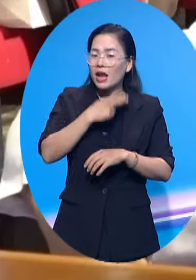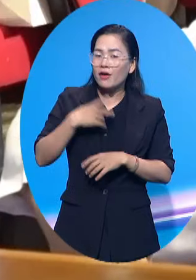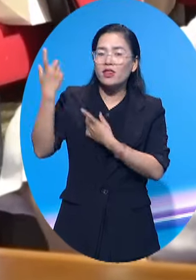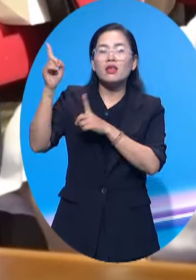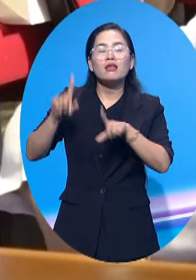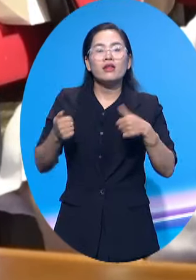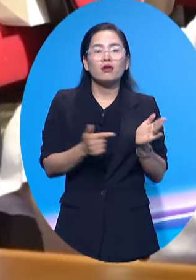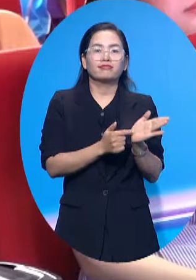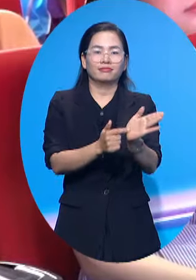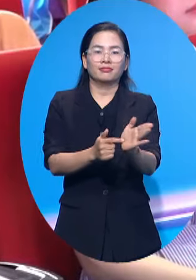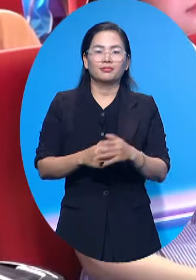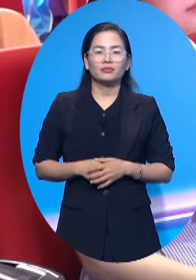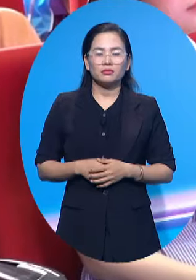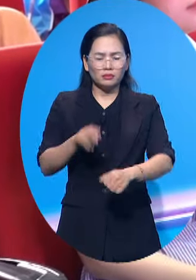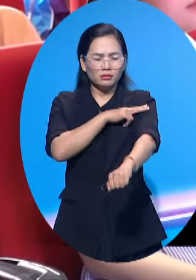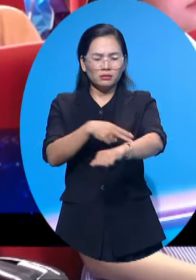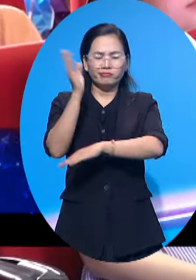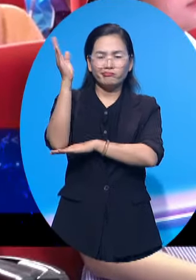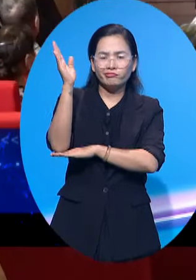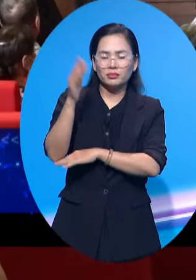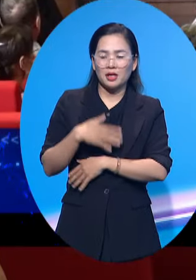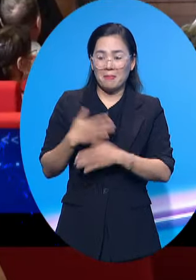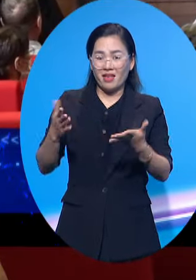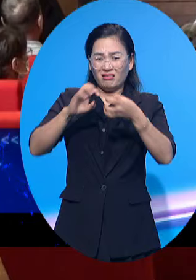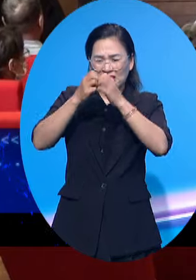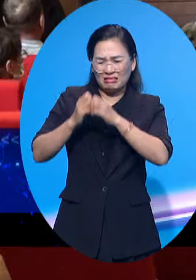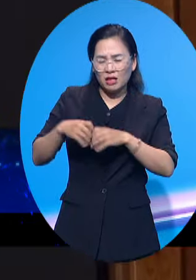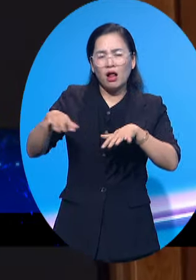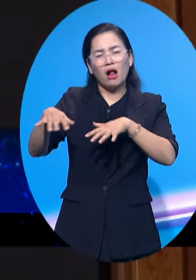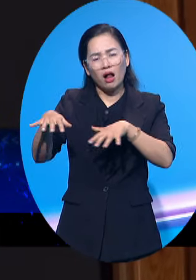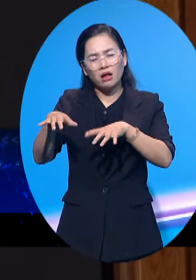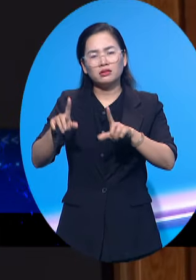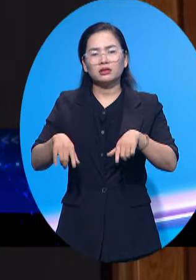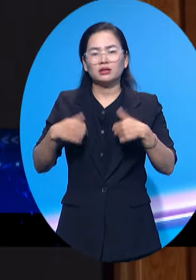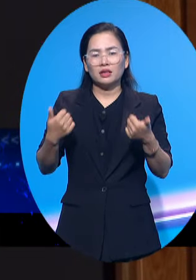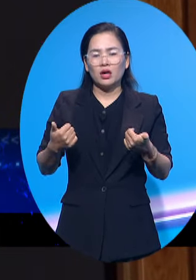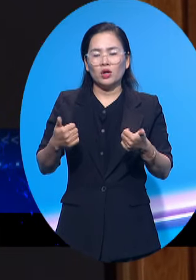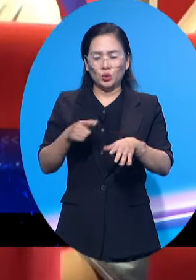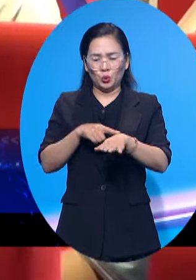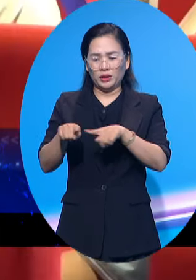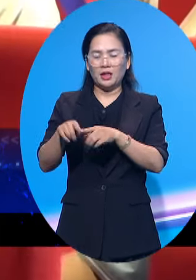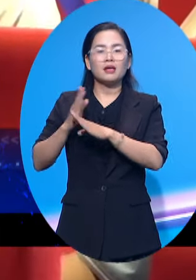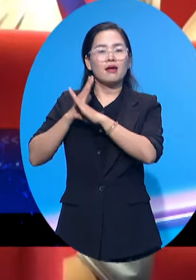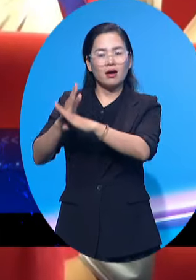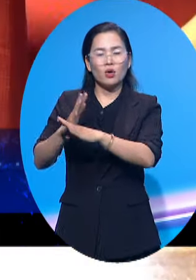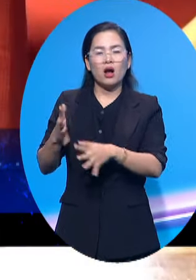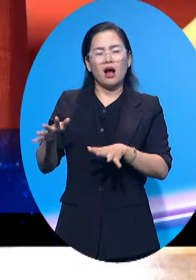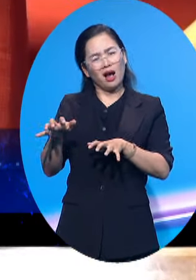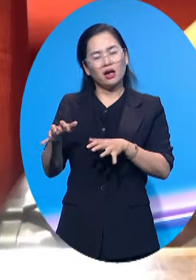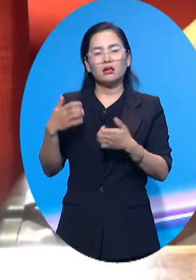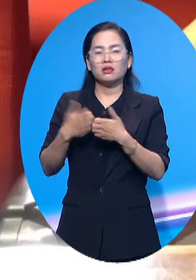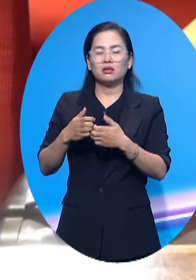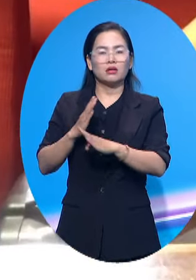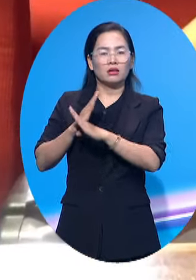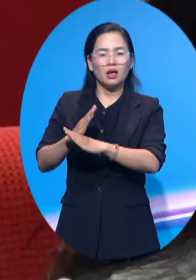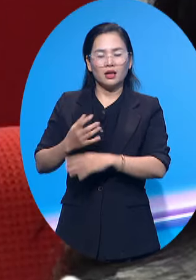Theo các chuyên gia, ngày nay điều trị bệnh Parkinson không chỉ dừng lại ở việc giảm những triệu chứng như run tay chân, đơ cứng, mà còn giúp cải thiện